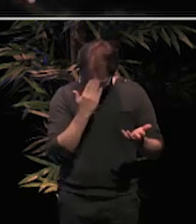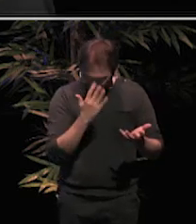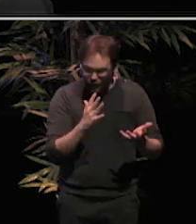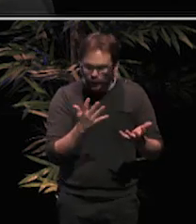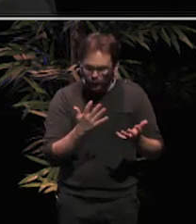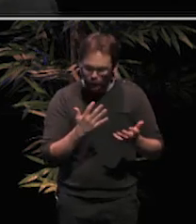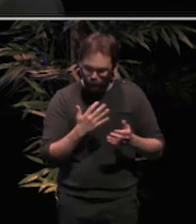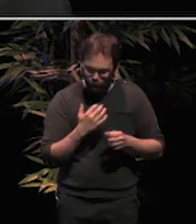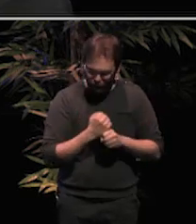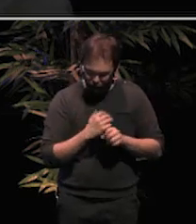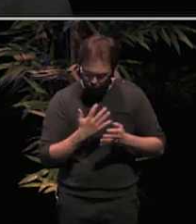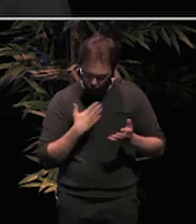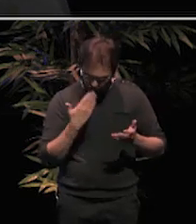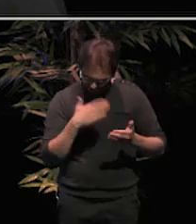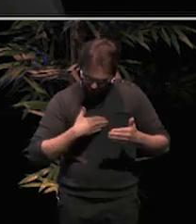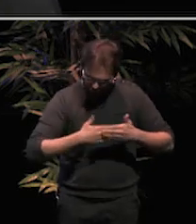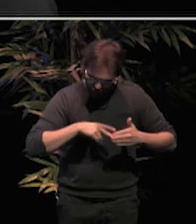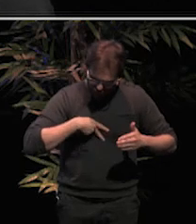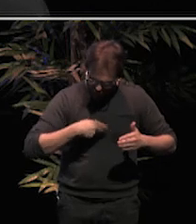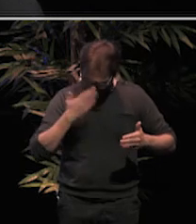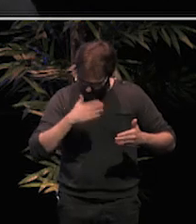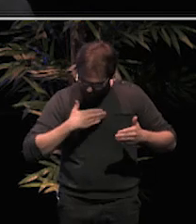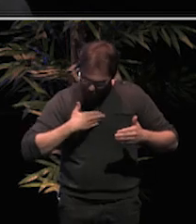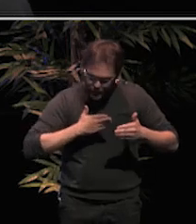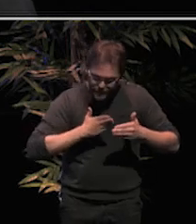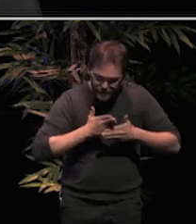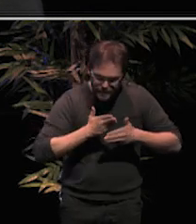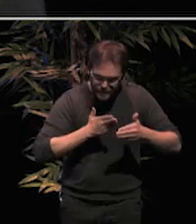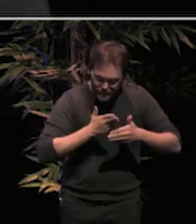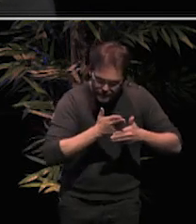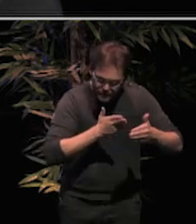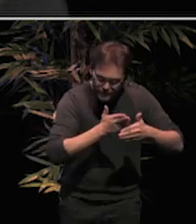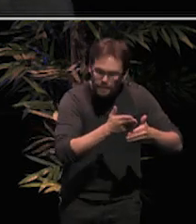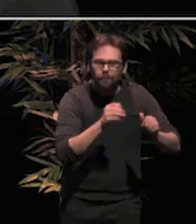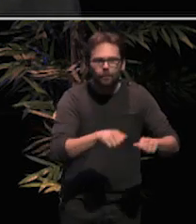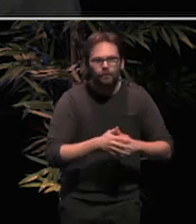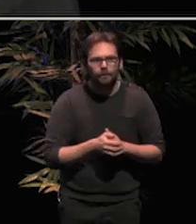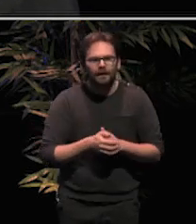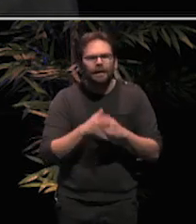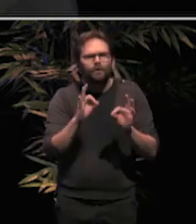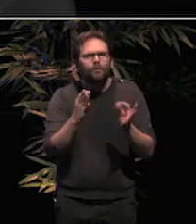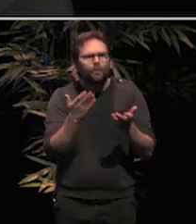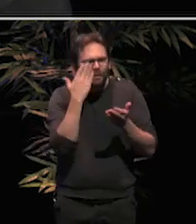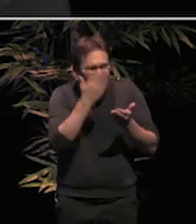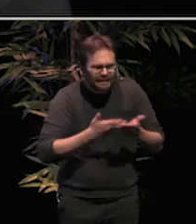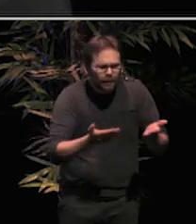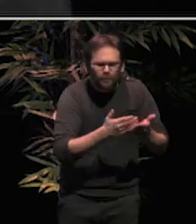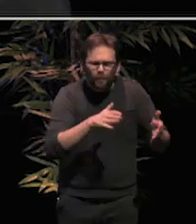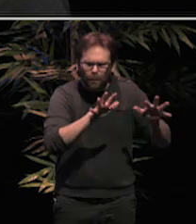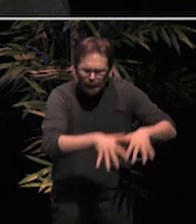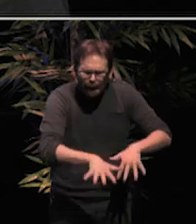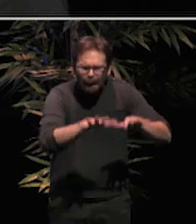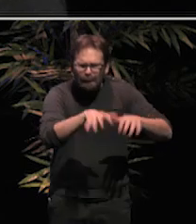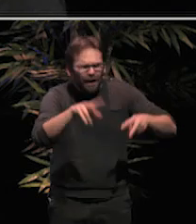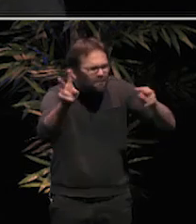qu'on ait son fond de jeu et on sait jusqu'où on est capable d'aller. Et en ayant navigué dans des conditions difficiles de vent et de mer